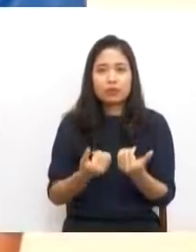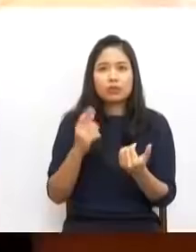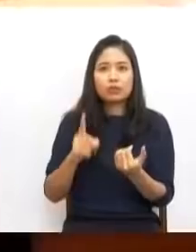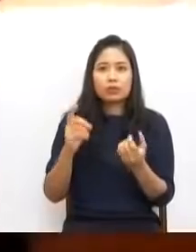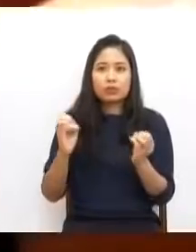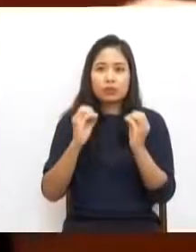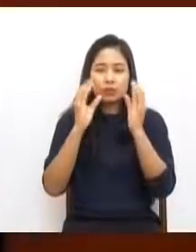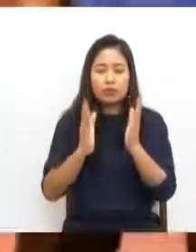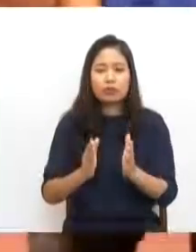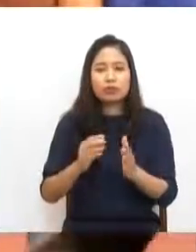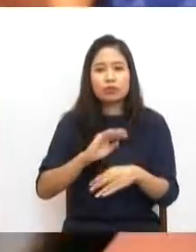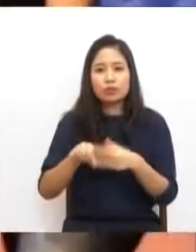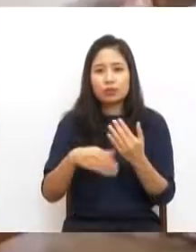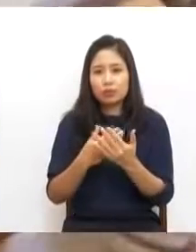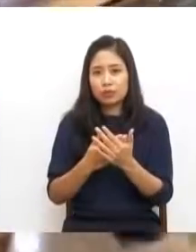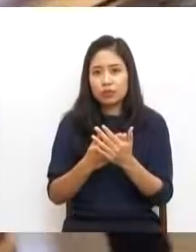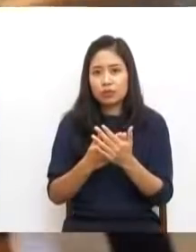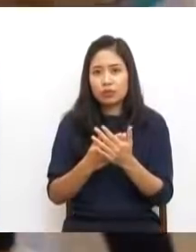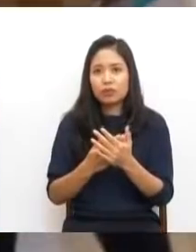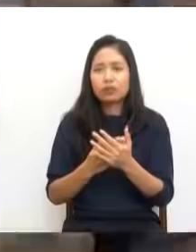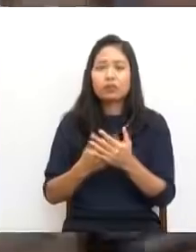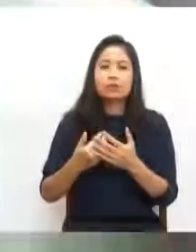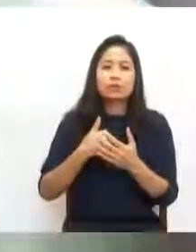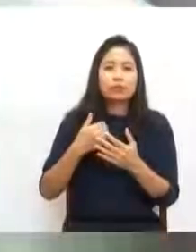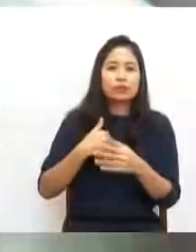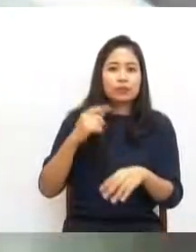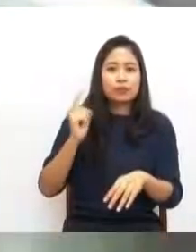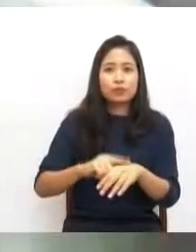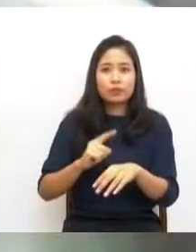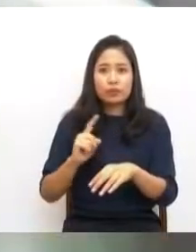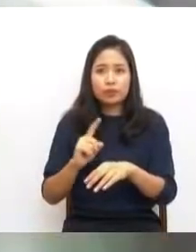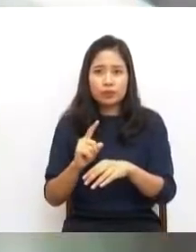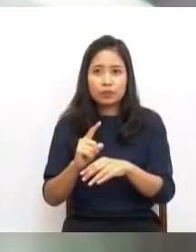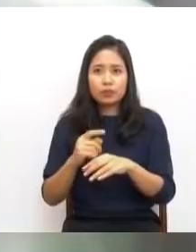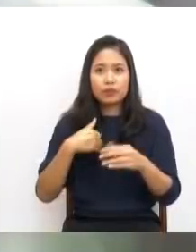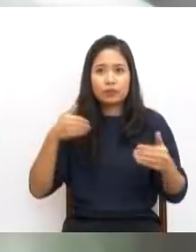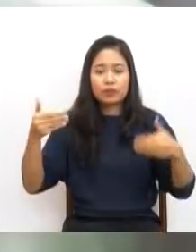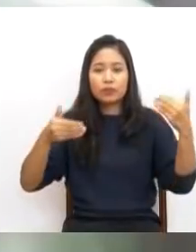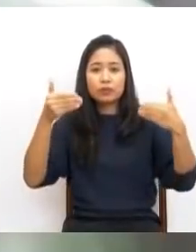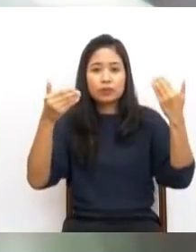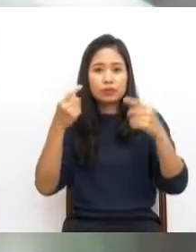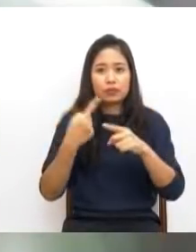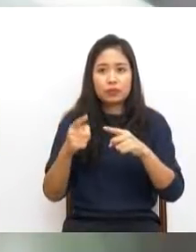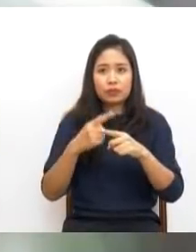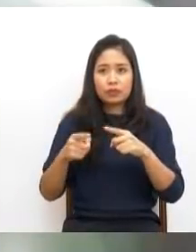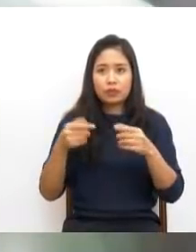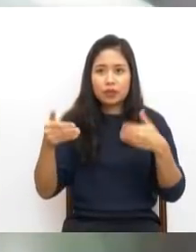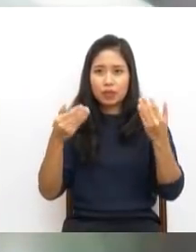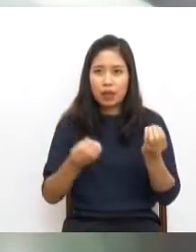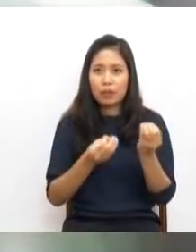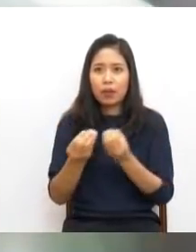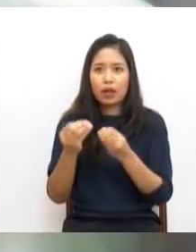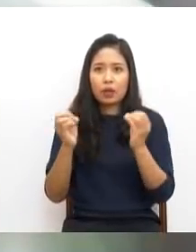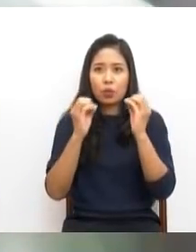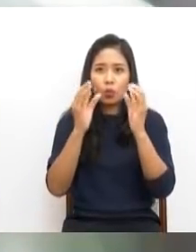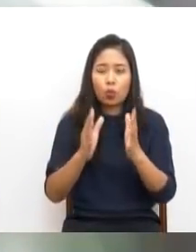ากที่ผ่านมา ใช่เพราะว่าจะเห็นจากคือหลังจากที่อบรมแล้วครับเรามีกิจกรรมต่อเนื่องครับโดยการที่ให้คุณครูเนี่ยเอา